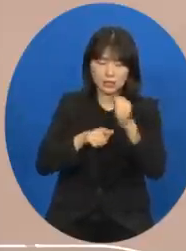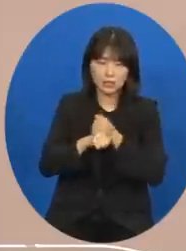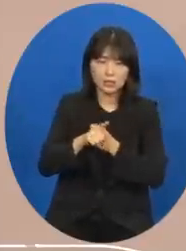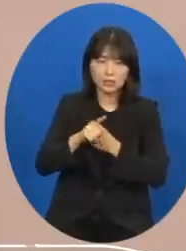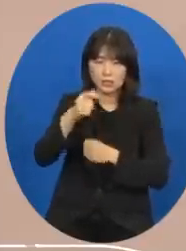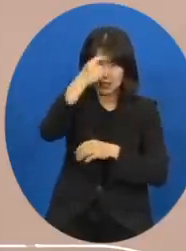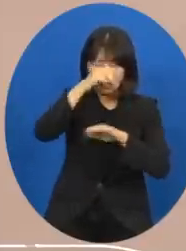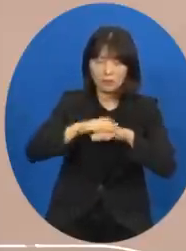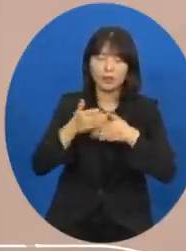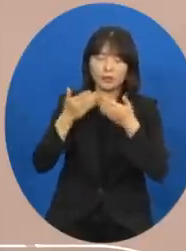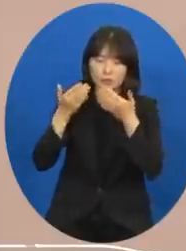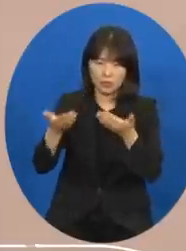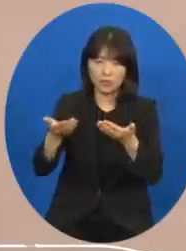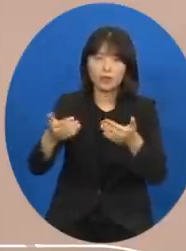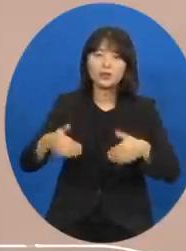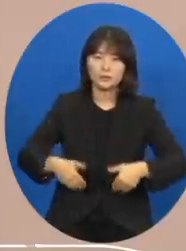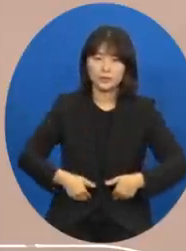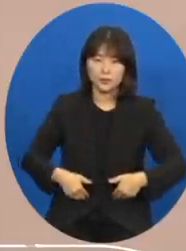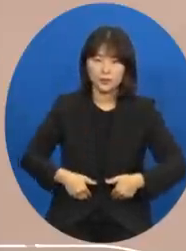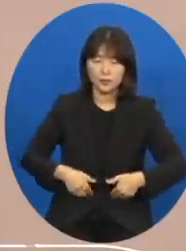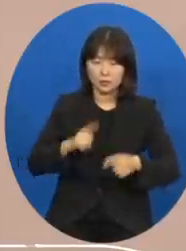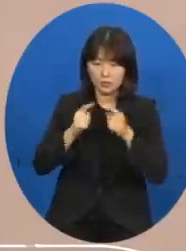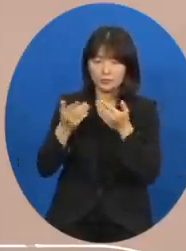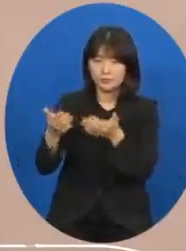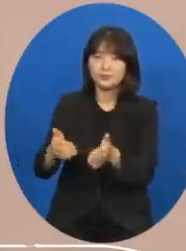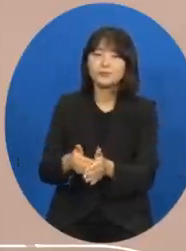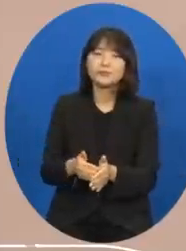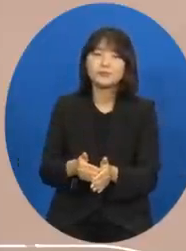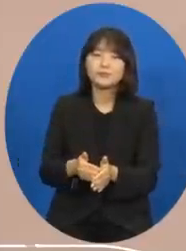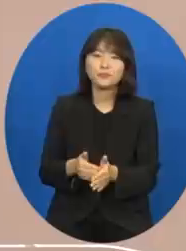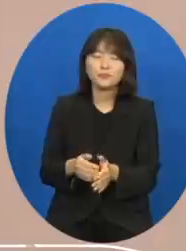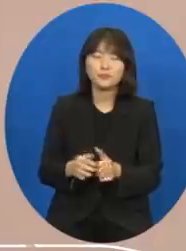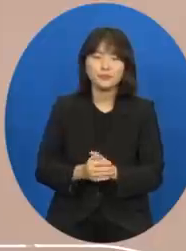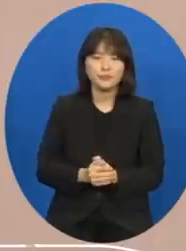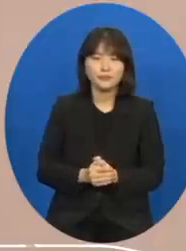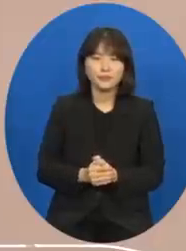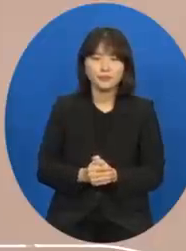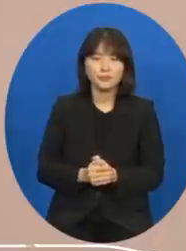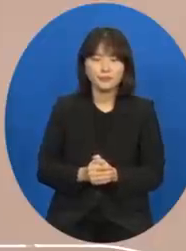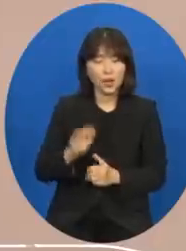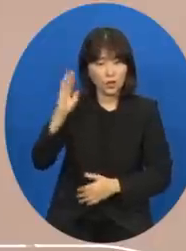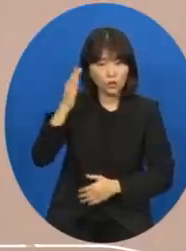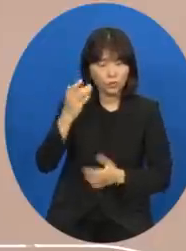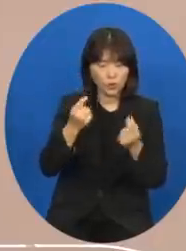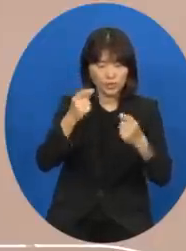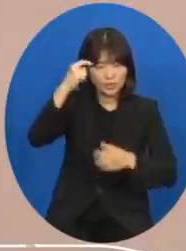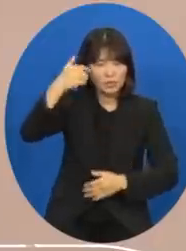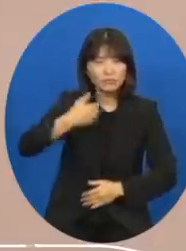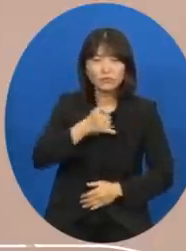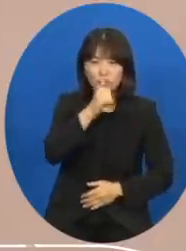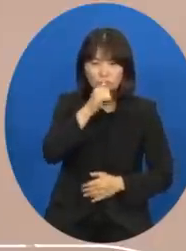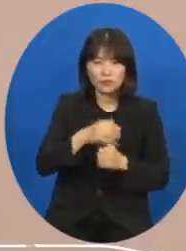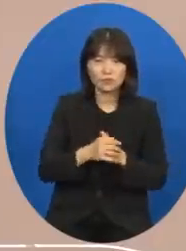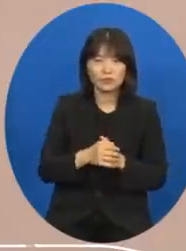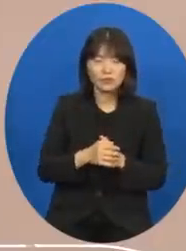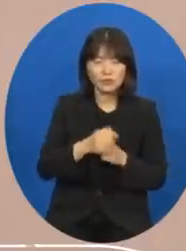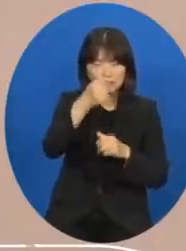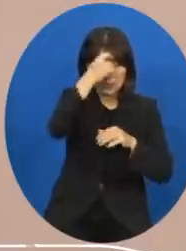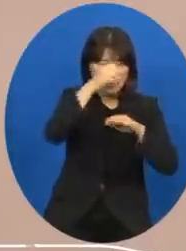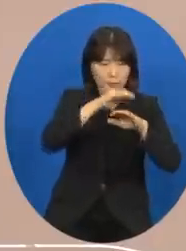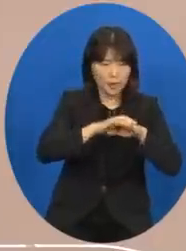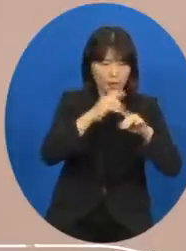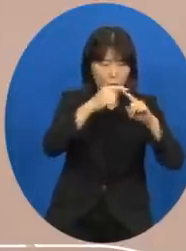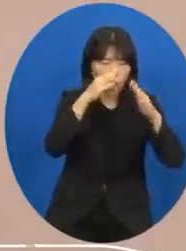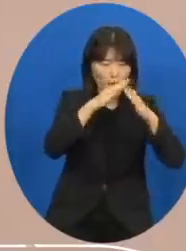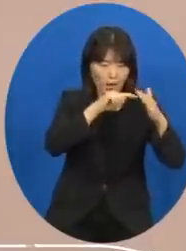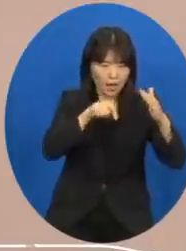된다. 그 말씀을 하셨어요. 자, 우리 식으로 요즘에도 똑같은 질문이 나오고 있는데, 예배당에서 예배해야